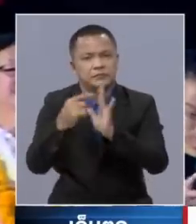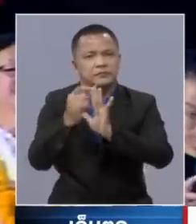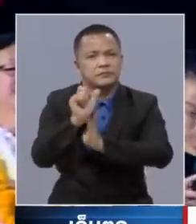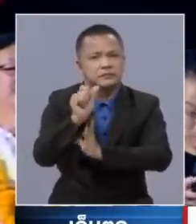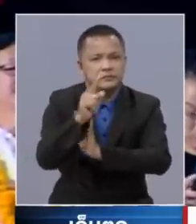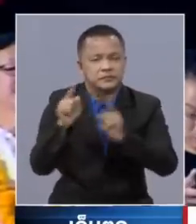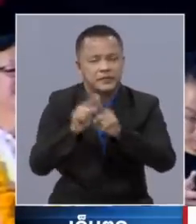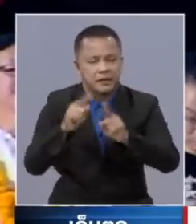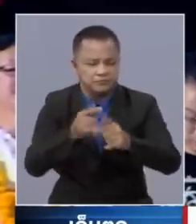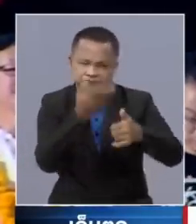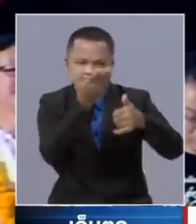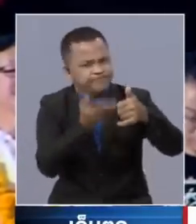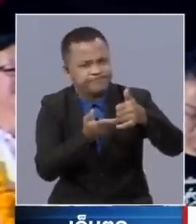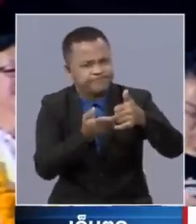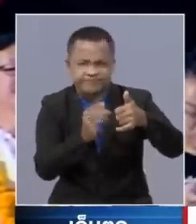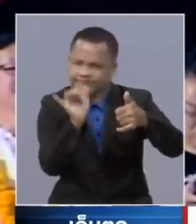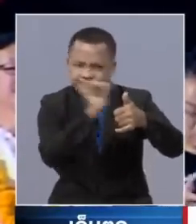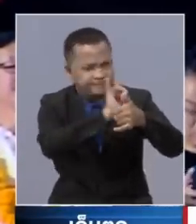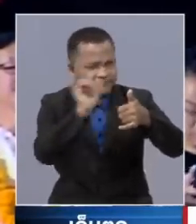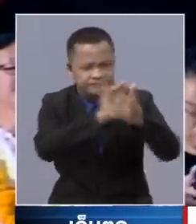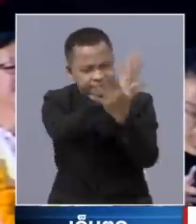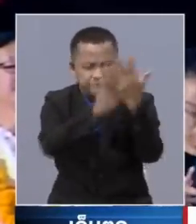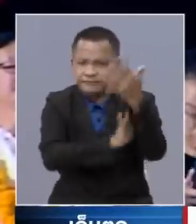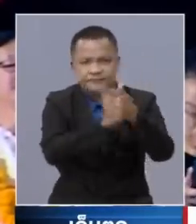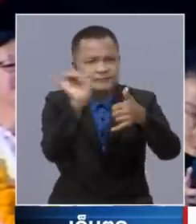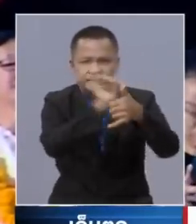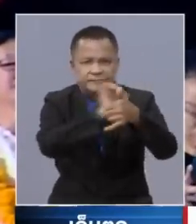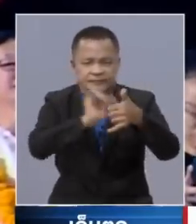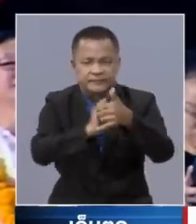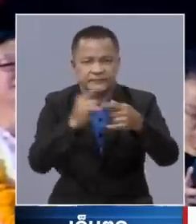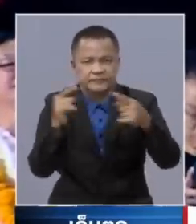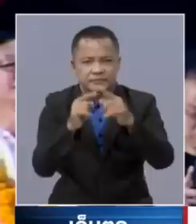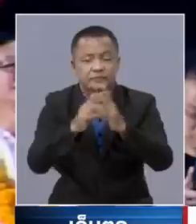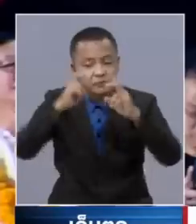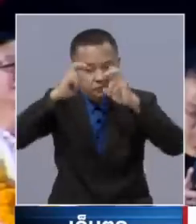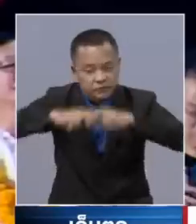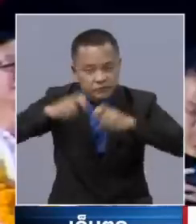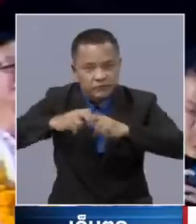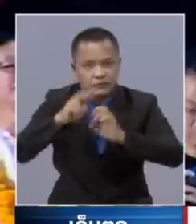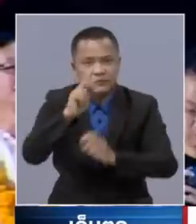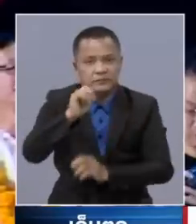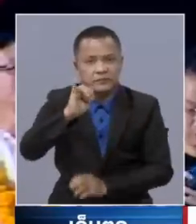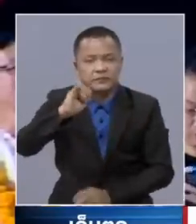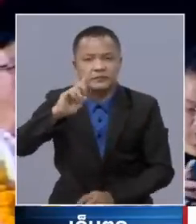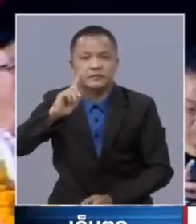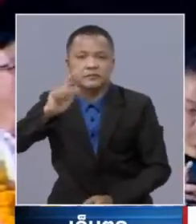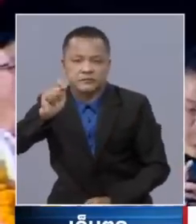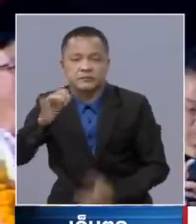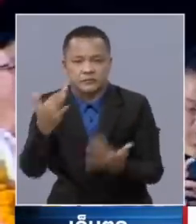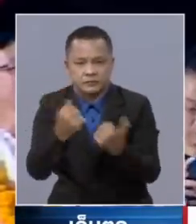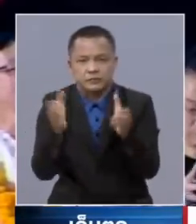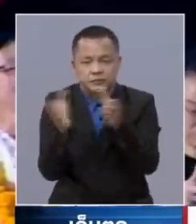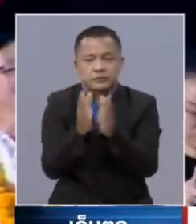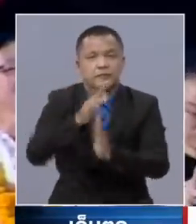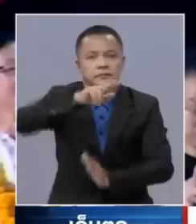หรือว่าจะขายไม่ได้ในภาพรวมทั่วทั้งประเทศหรือเปล่านะครับ อ ันนี้ก็เป็นการวิเคราะห์ของนิดาโพไปด้วย ใช่ครับแต่ว่าในมุม